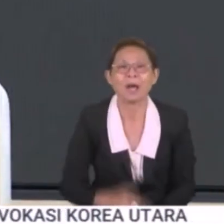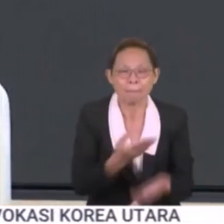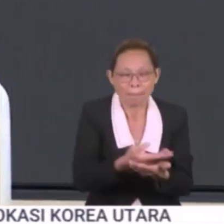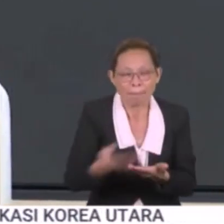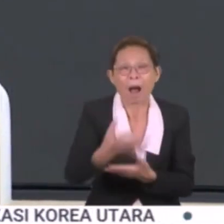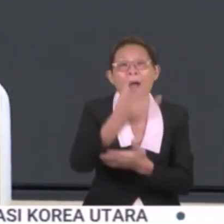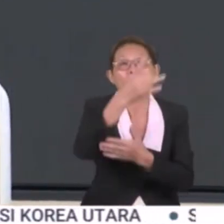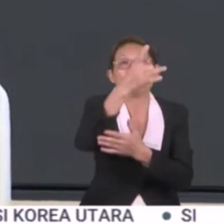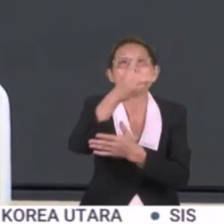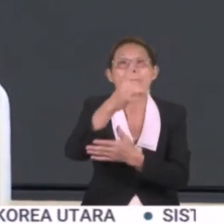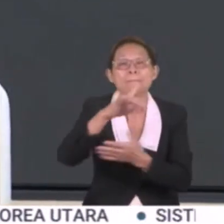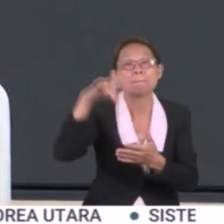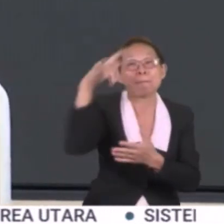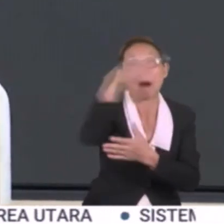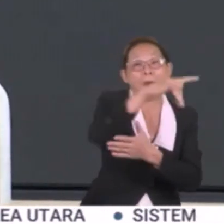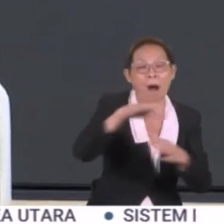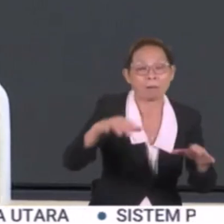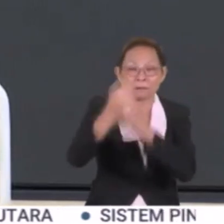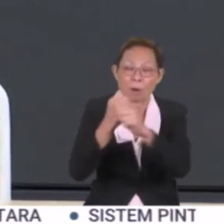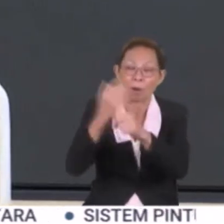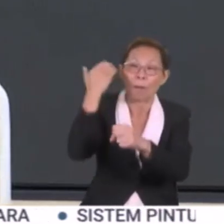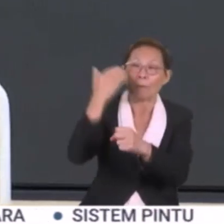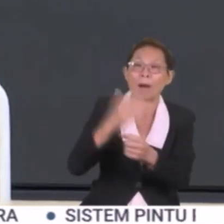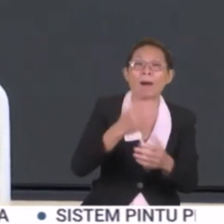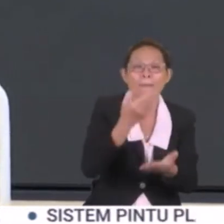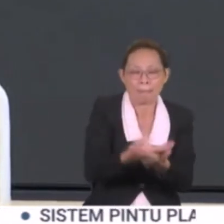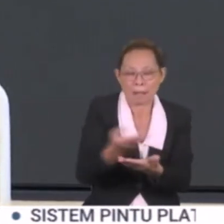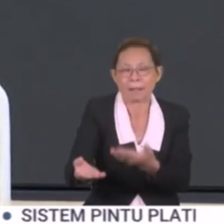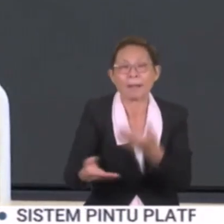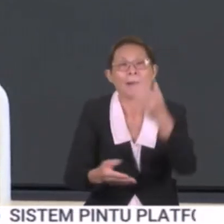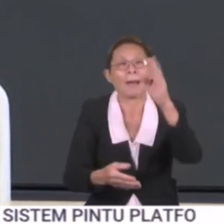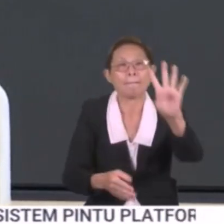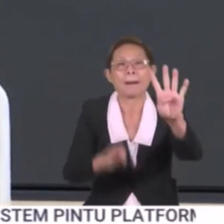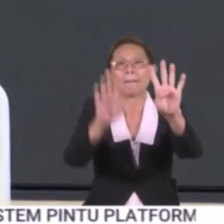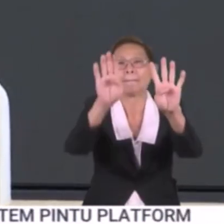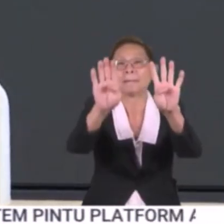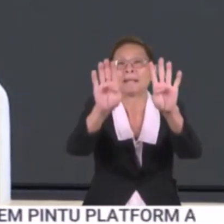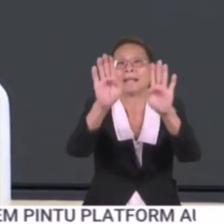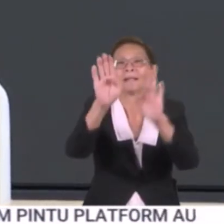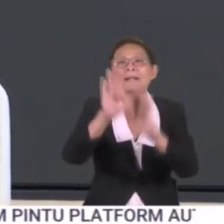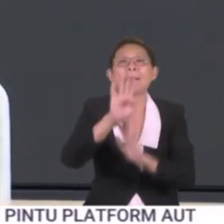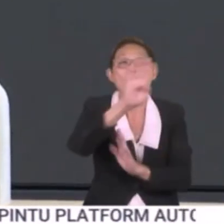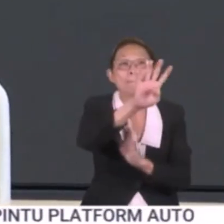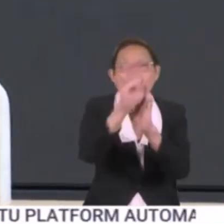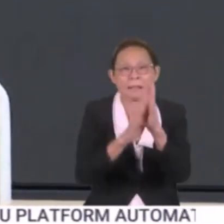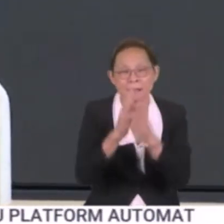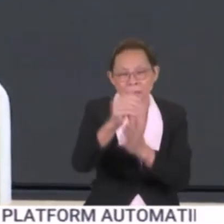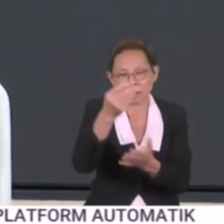Pembelian pesawat berkenaan dibuat tahun lepas dengan perolehan bernilai 4 bilion ringgit.